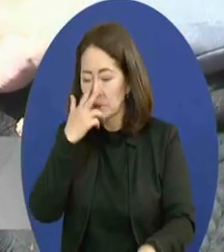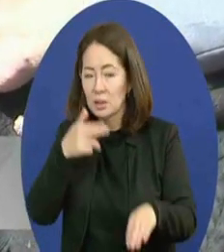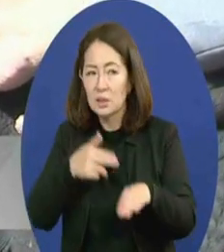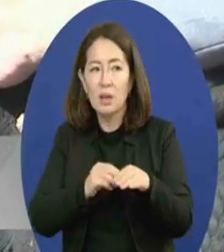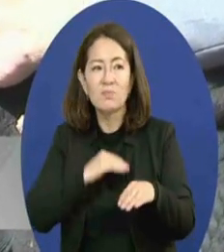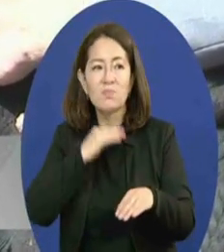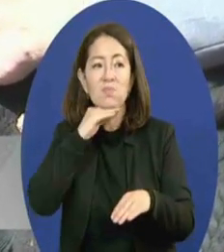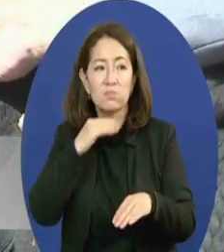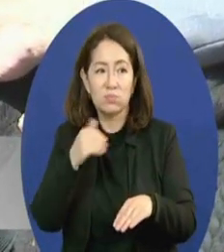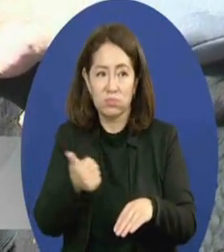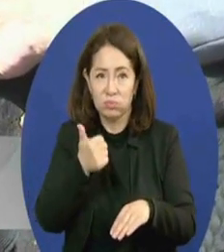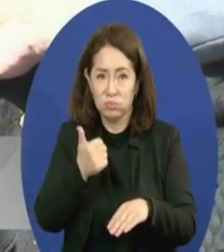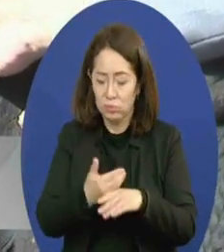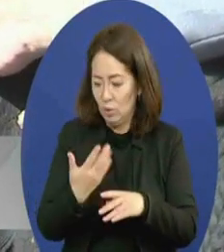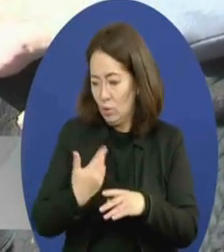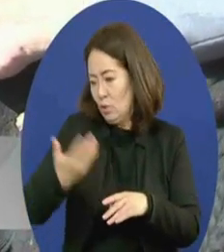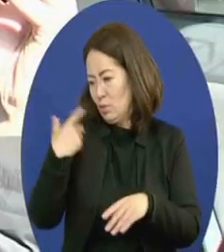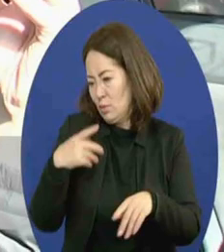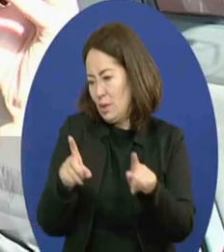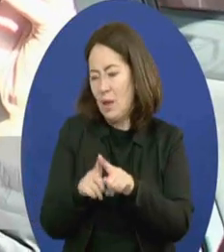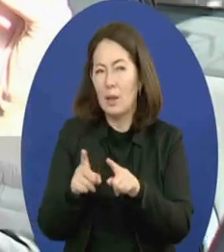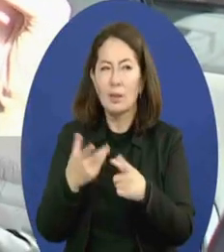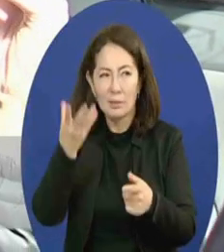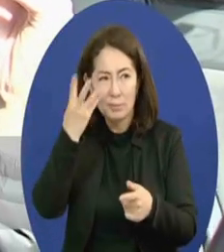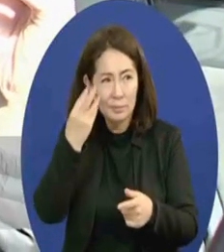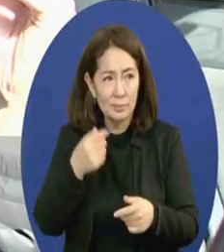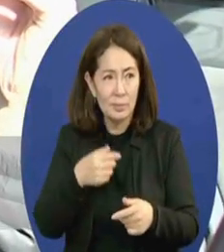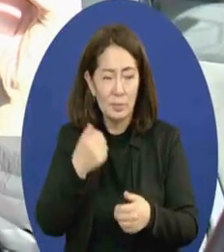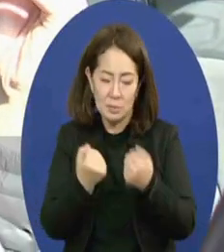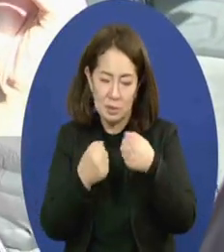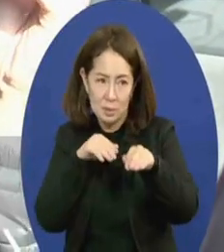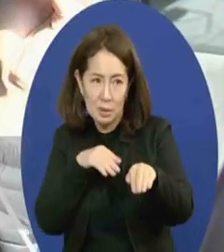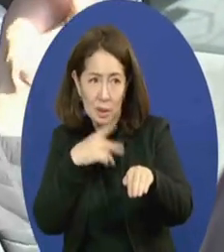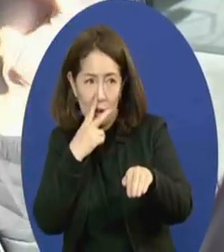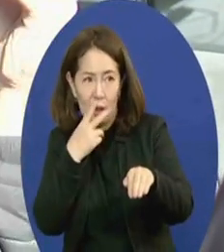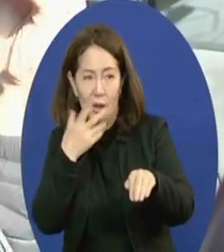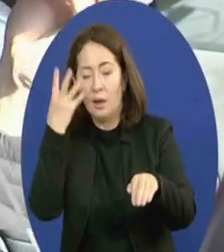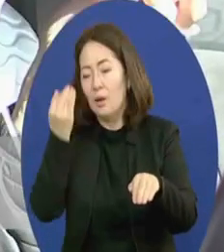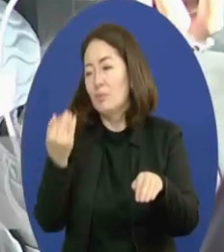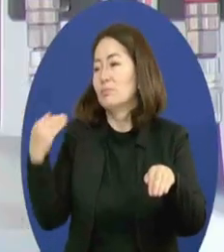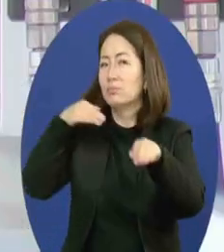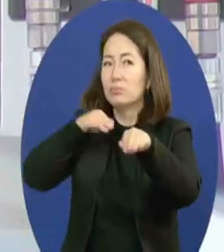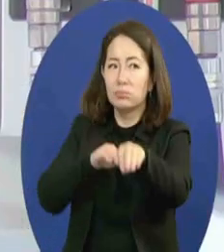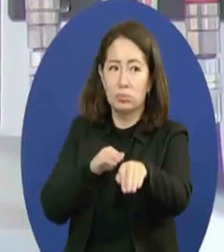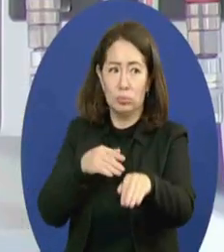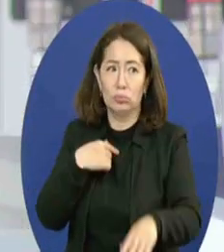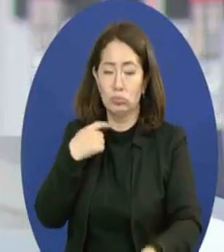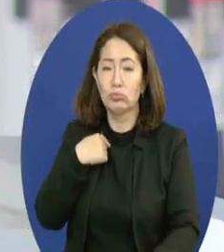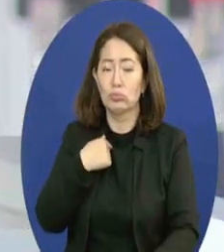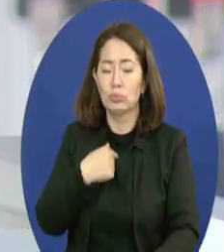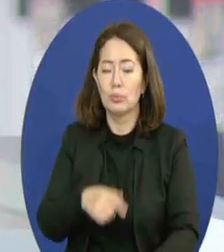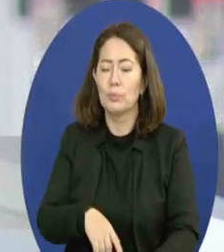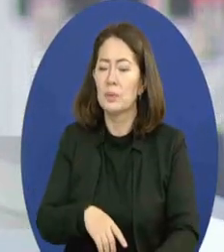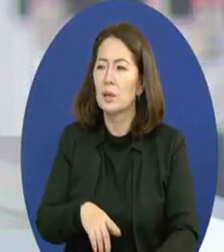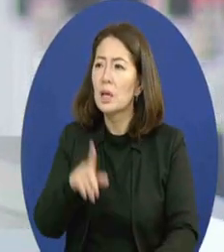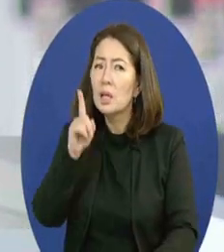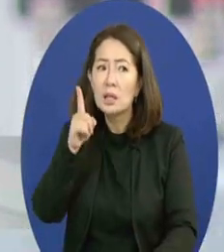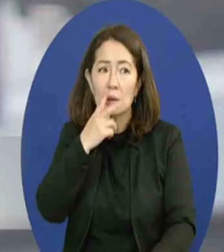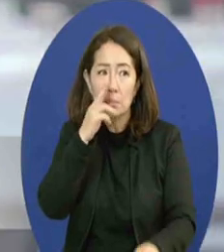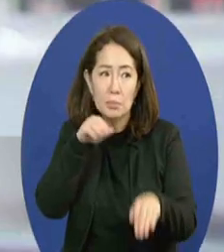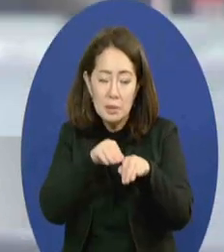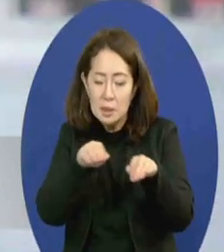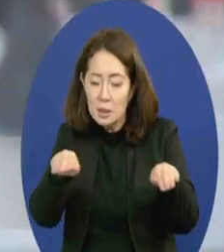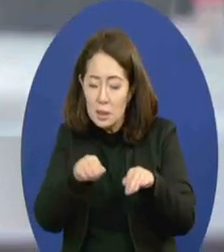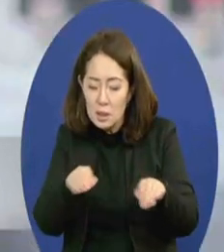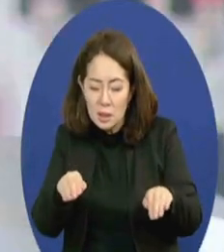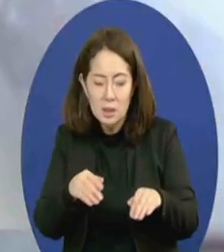юм. Эсвэл зүгээр эртүүд их шиг болов тийм ээ. Одоо өнөөдөр ингээ ойчилцгын хараал одоо ирэл авах гал зогсож байл та. Нэг шатхуун түгээх станц